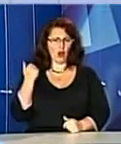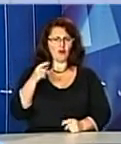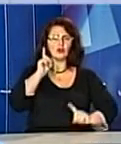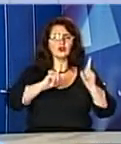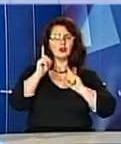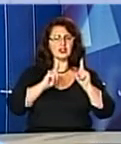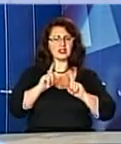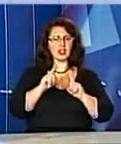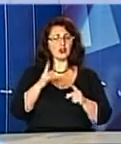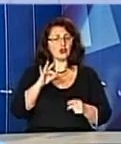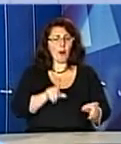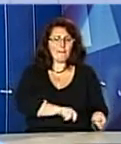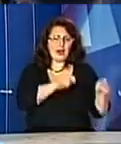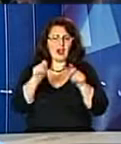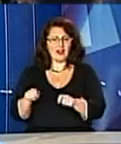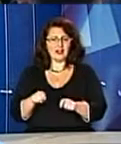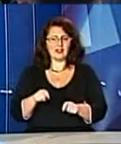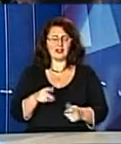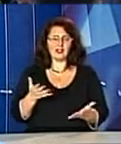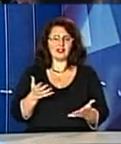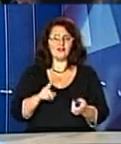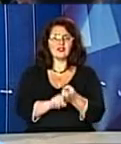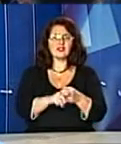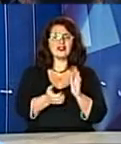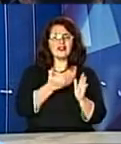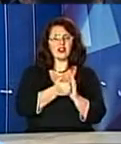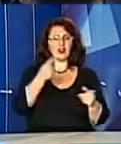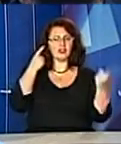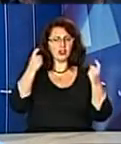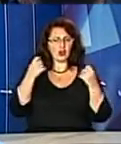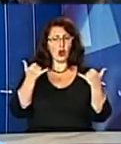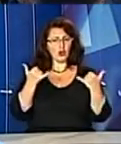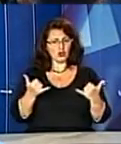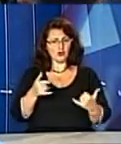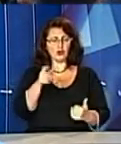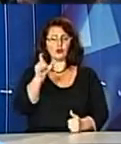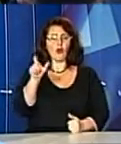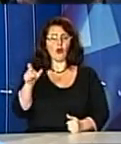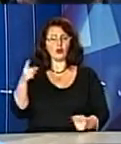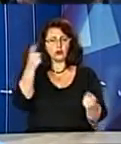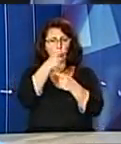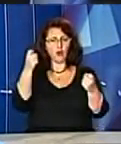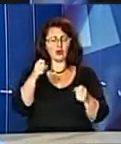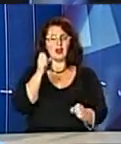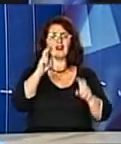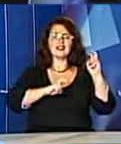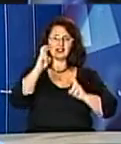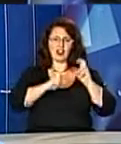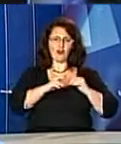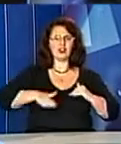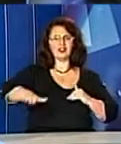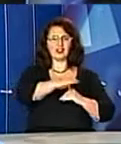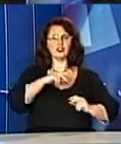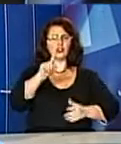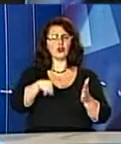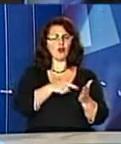його перенесли на доопрацювання через брак інформації. Сьогодні чиновники наголосили, заводу з переробки відходів на території міста не